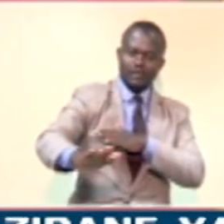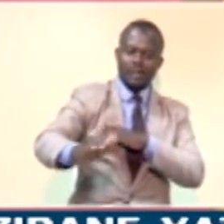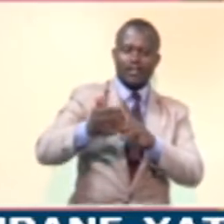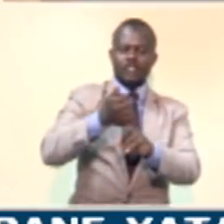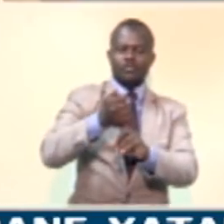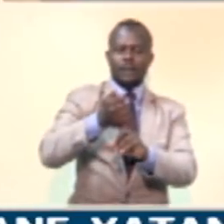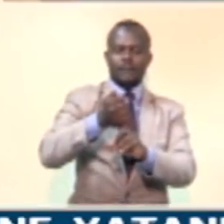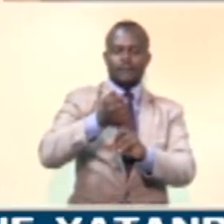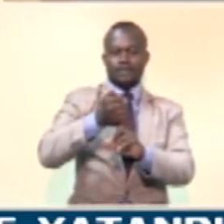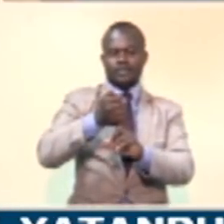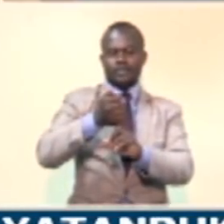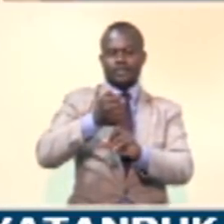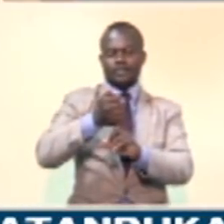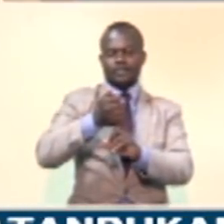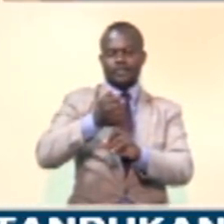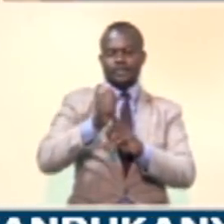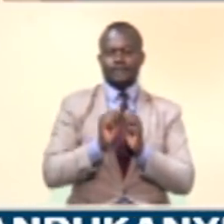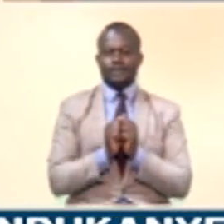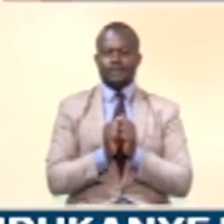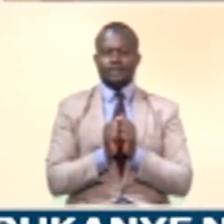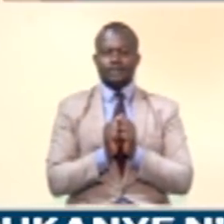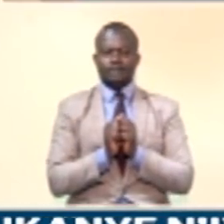One step led to another.